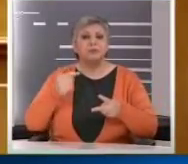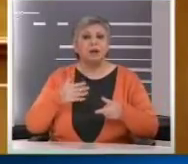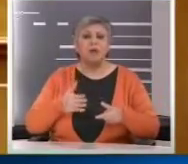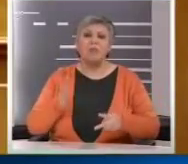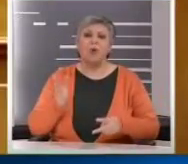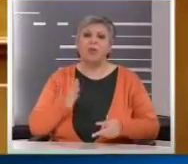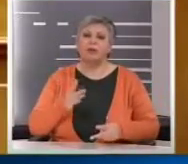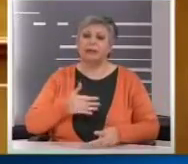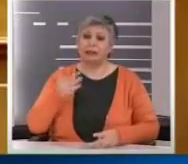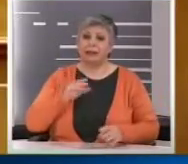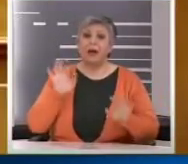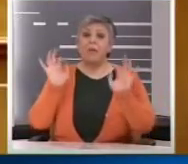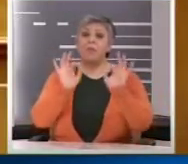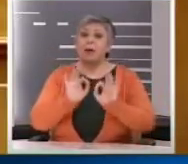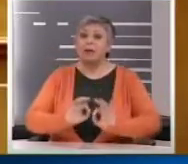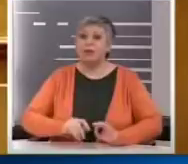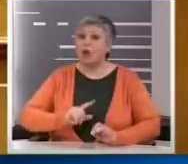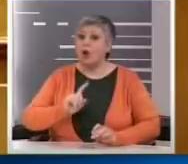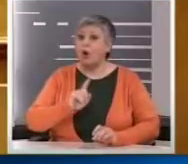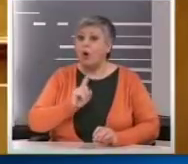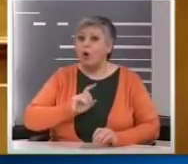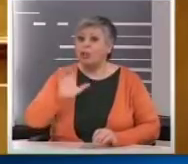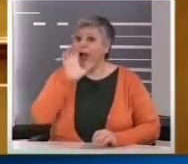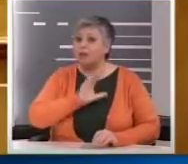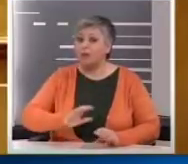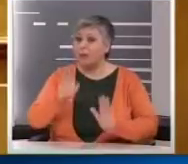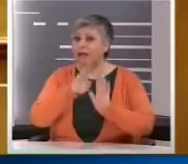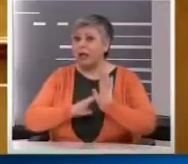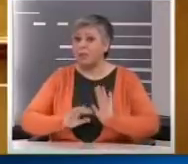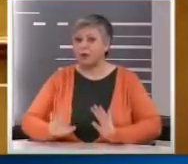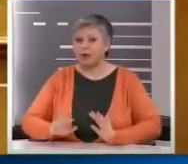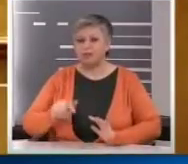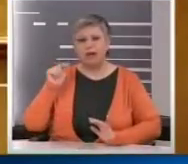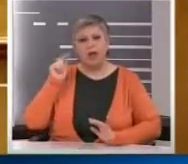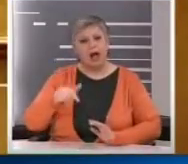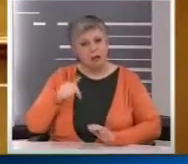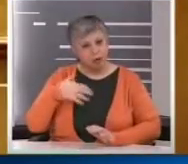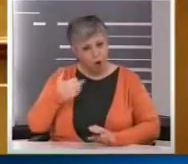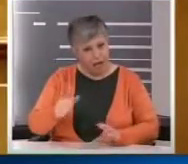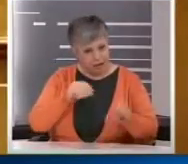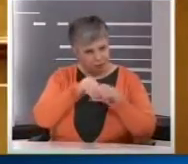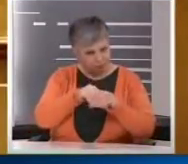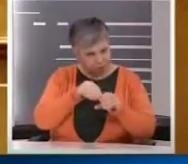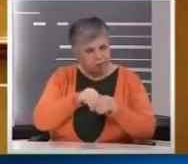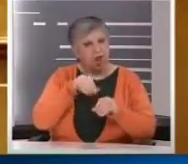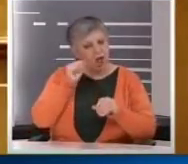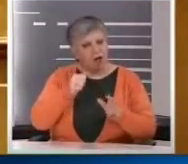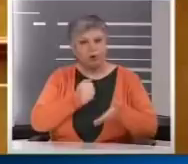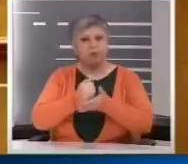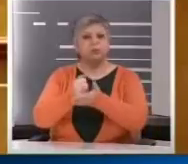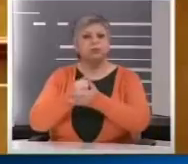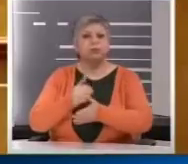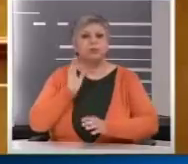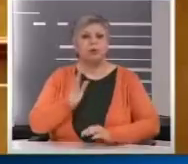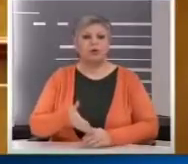2,5 εκατομμύρια ευρώ. Όχι από ΕΣΠΑ, από ίδιους τους πόρους χρηματοδοτούν και ενισχύουν το σύστημα υγείας. Μας κατηγορείτε